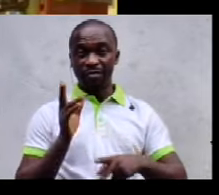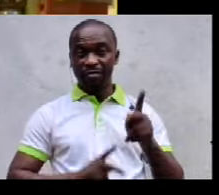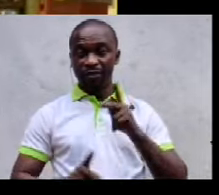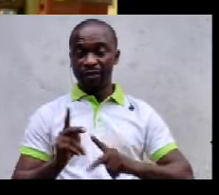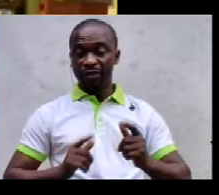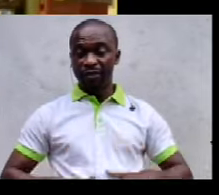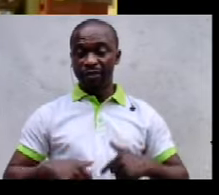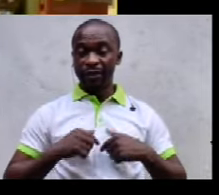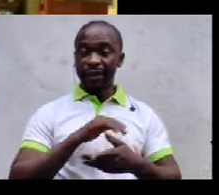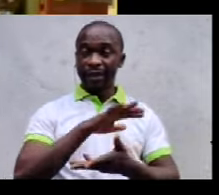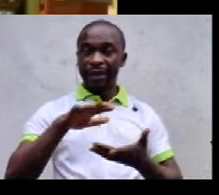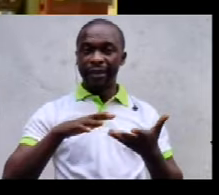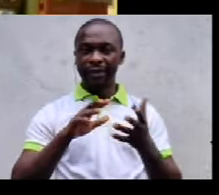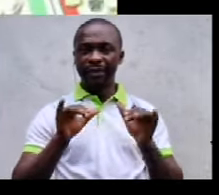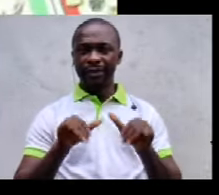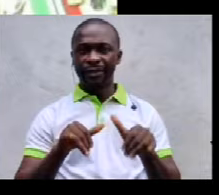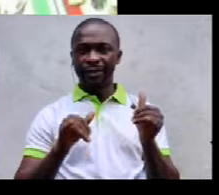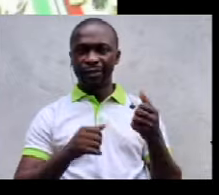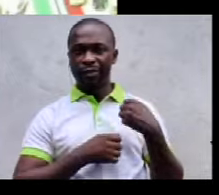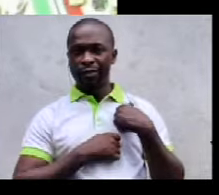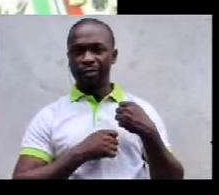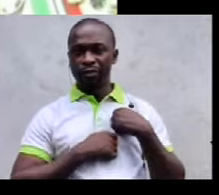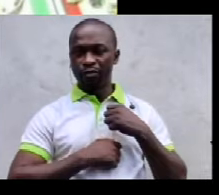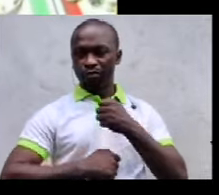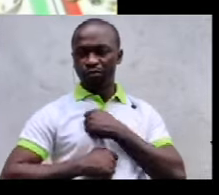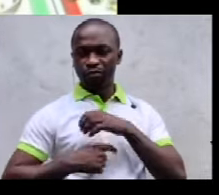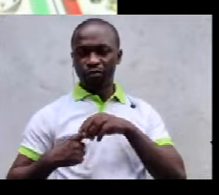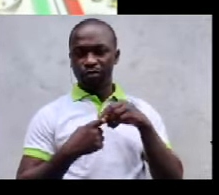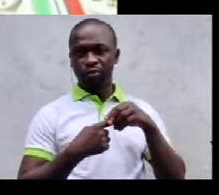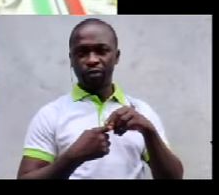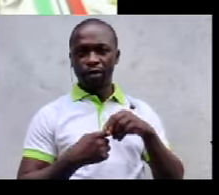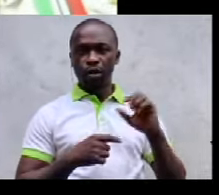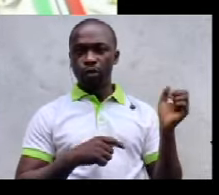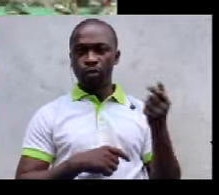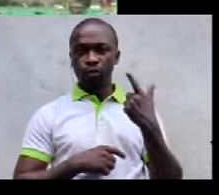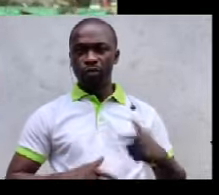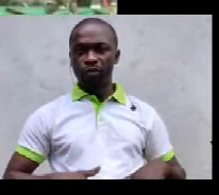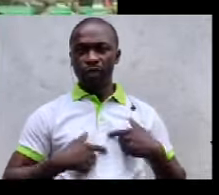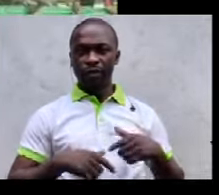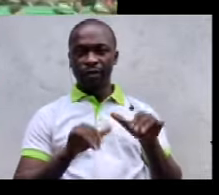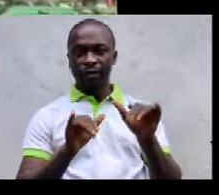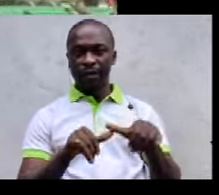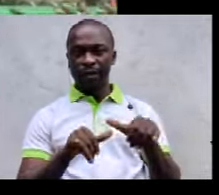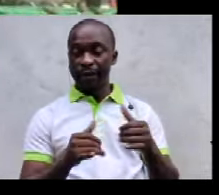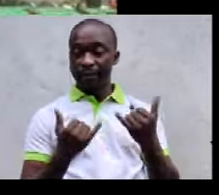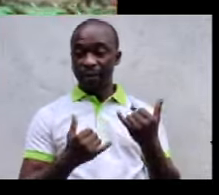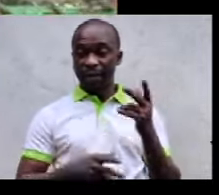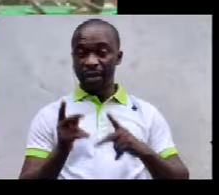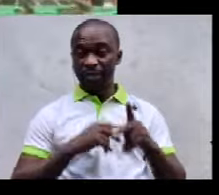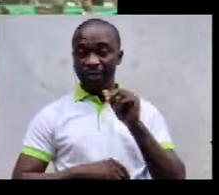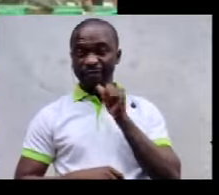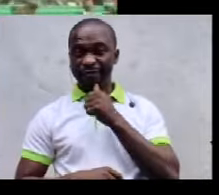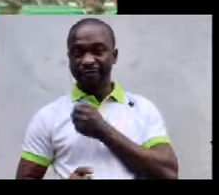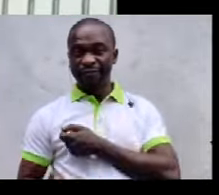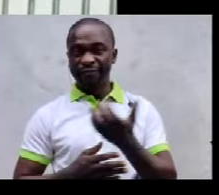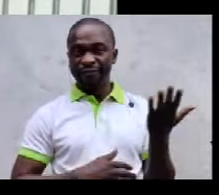d'habitants de la Guinée équatoriale. Des éléments des forces spéciales et de la gendarmerie sont logés dans ce camp militaire. Pour l'heure, les blessés sont pris en